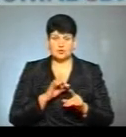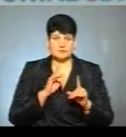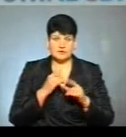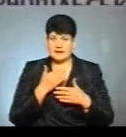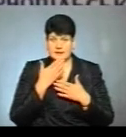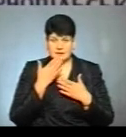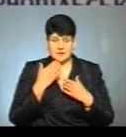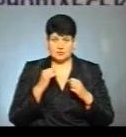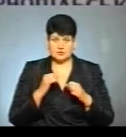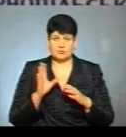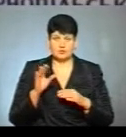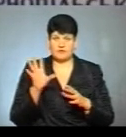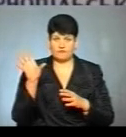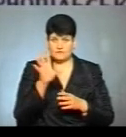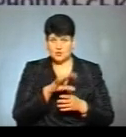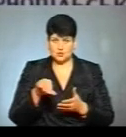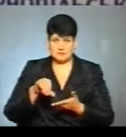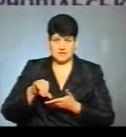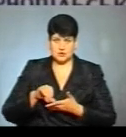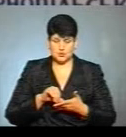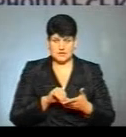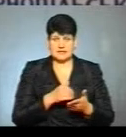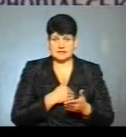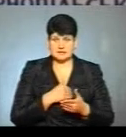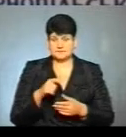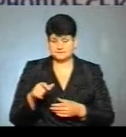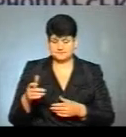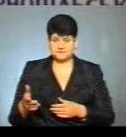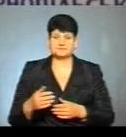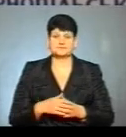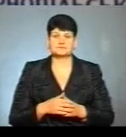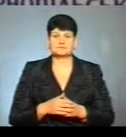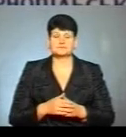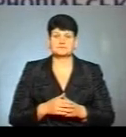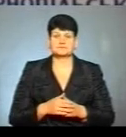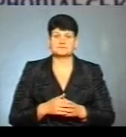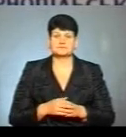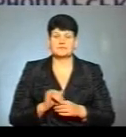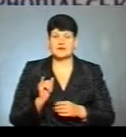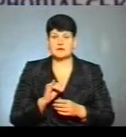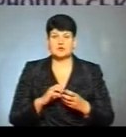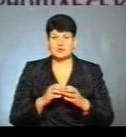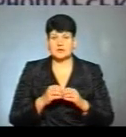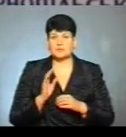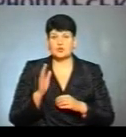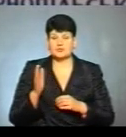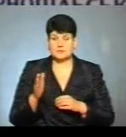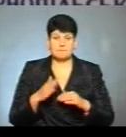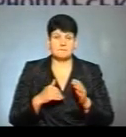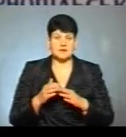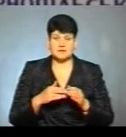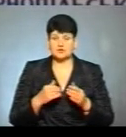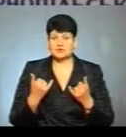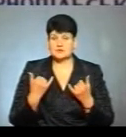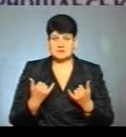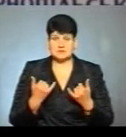мав можливості бути всюди присутній з ініціативи мешканців. І ну, результат прогнозований. Практично зараз